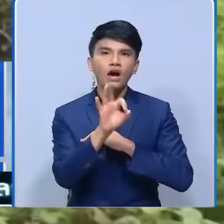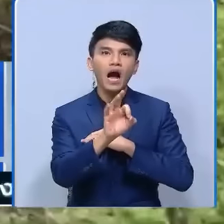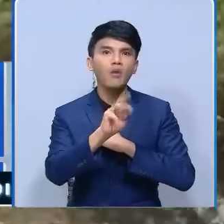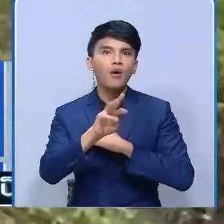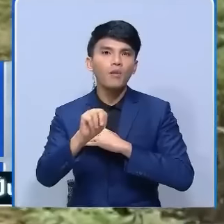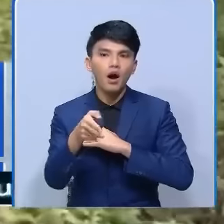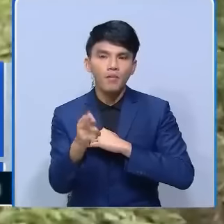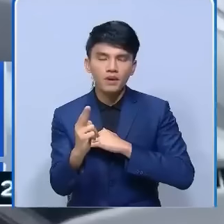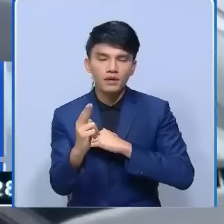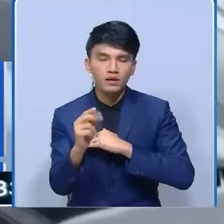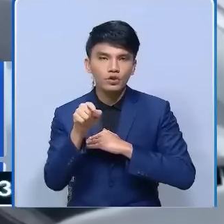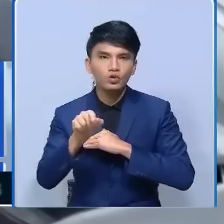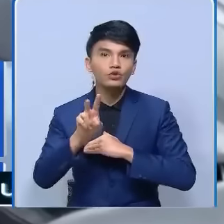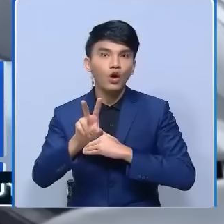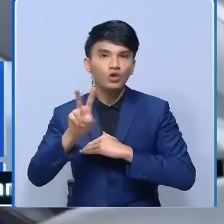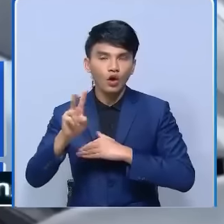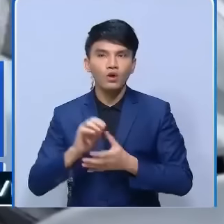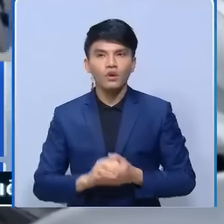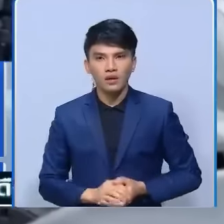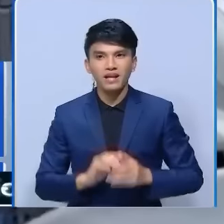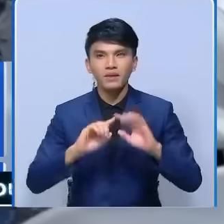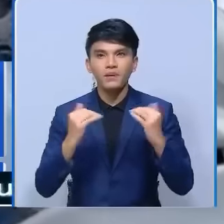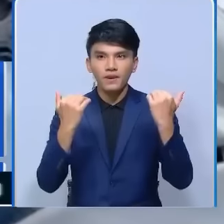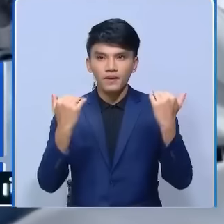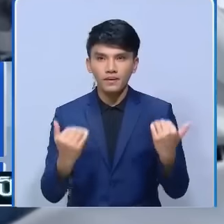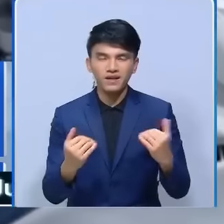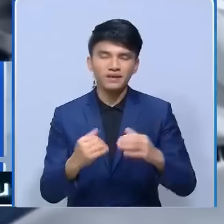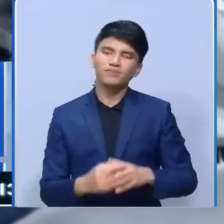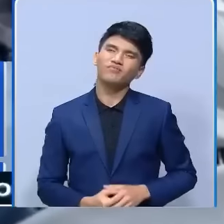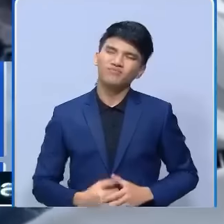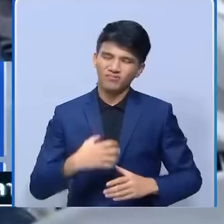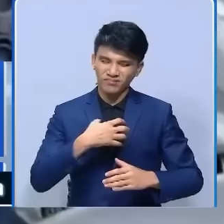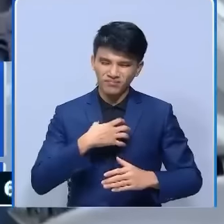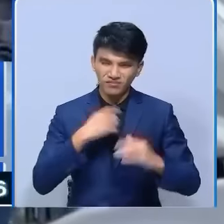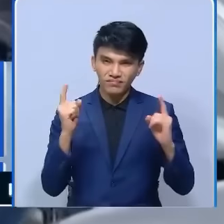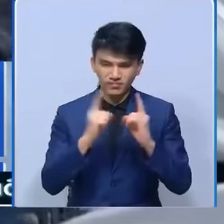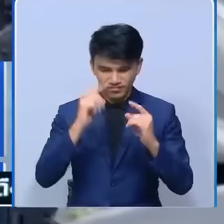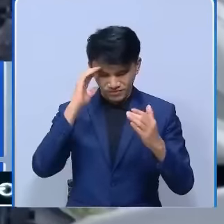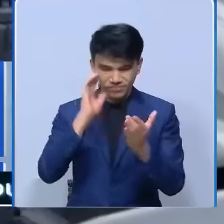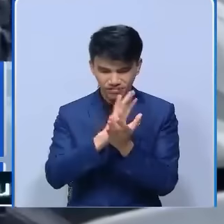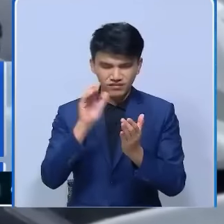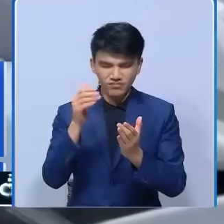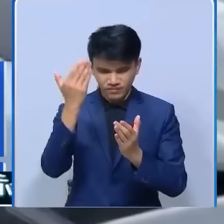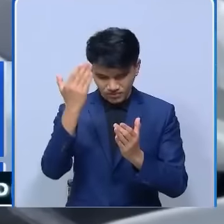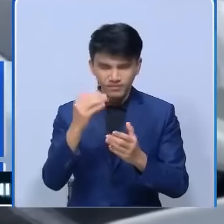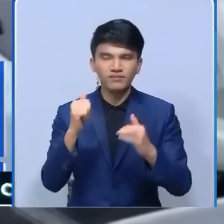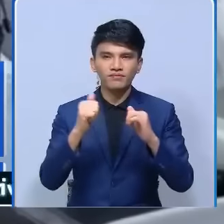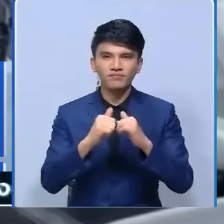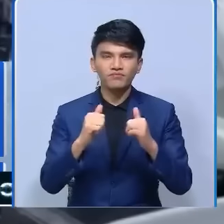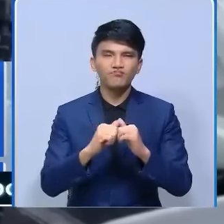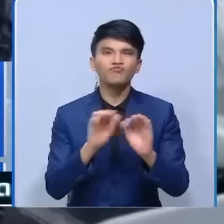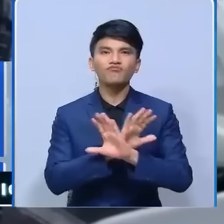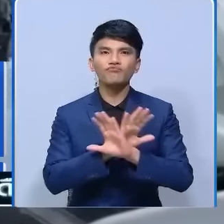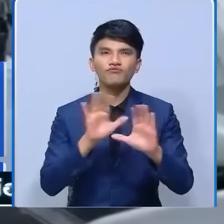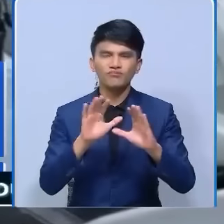แล้วก็ปืนยาวขนาดจุด22ด้วยนะคะแต่ว่าตอนนี้ก็อยากให้เขาอ่ะมามอบตัวซะเพื่อที่จะได้ไม่เกิดเหตุรุนแรงมาก